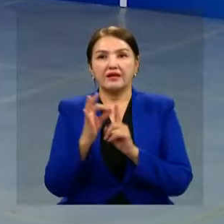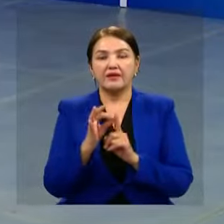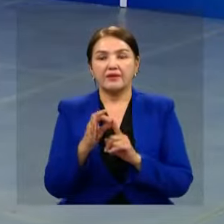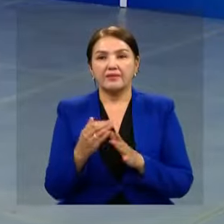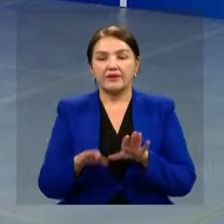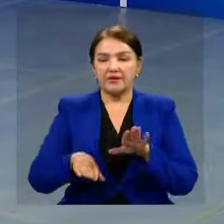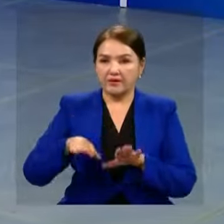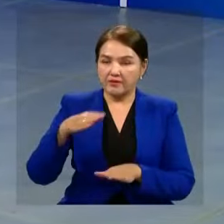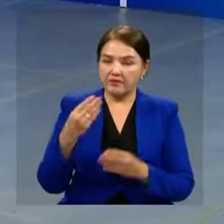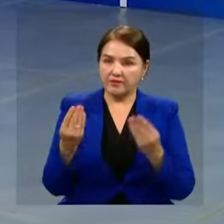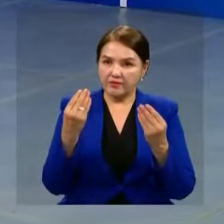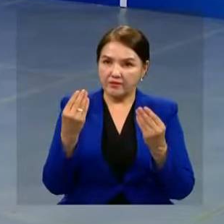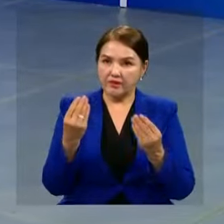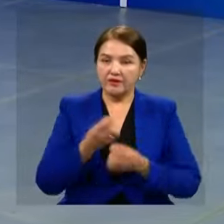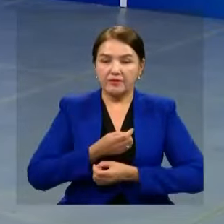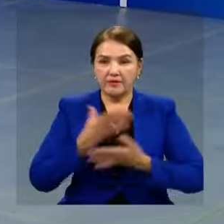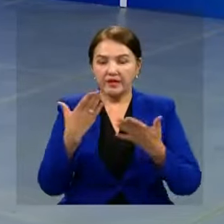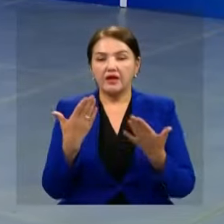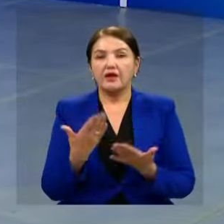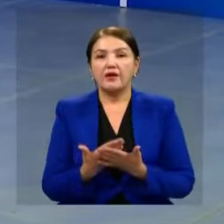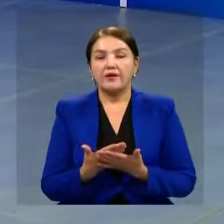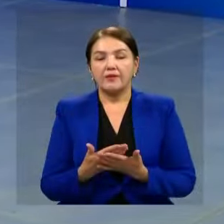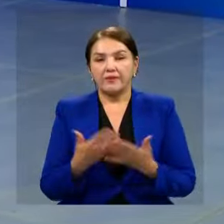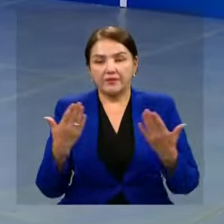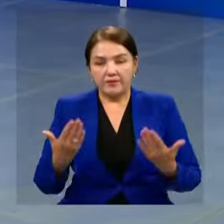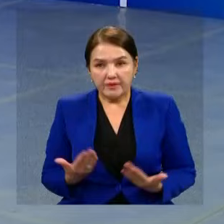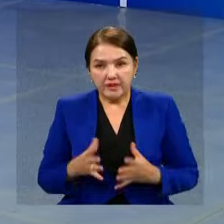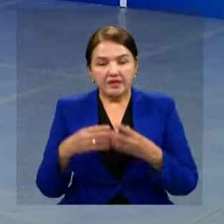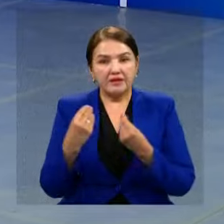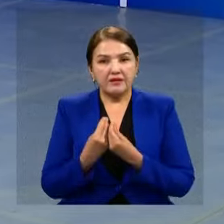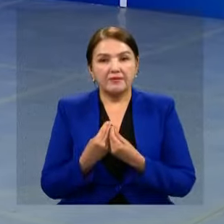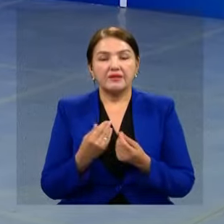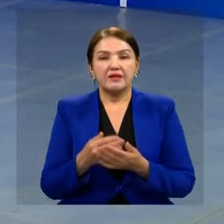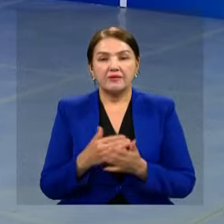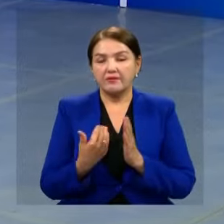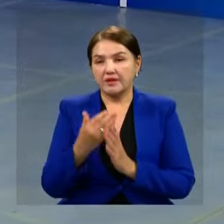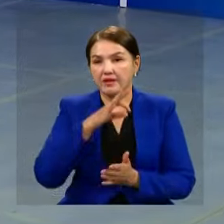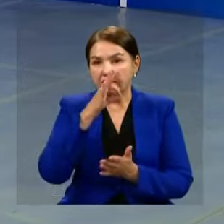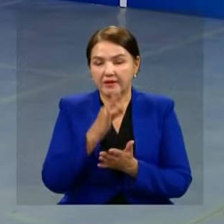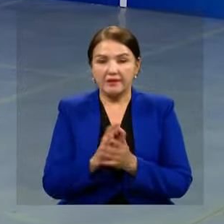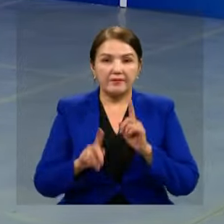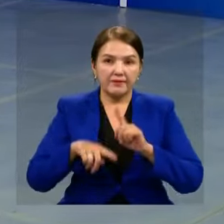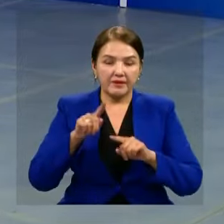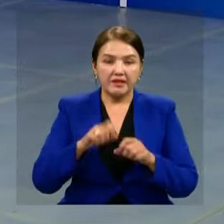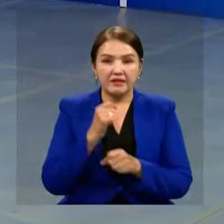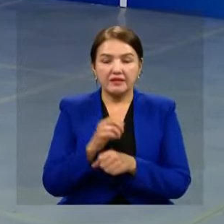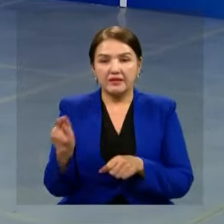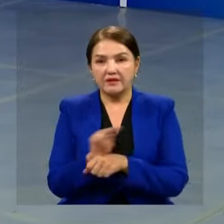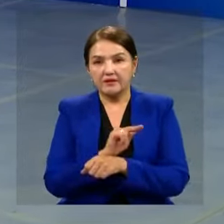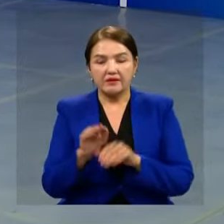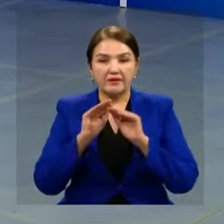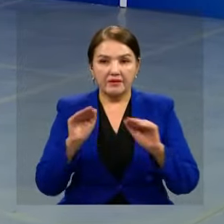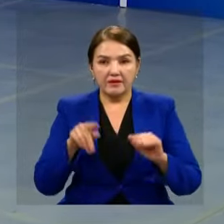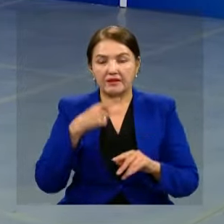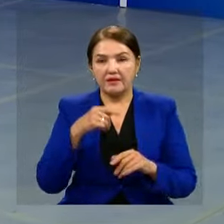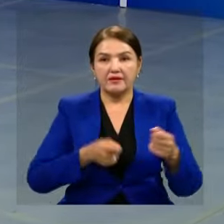возрождение нравственных ценностей и культивирование позитивного образа семьи и брака. Повышение ответственности родителей в деле воспитания детей,